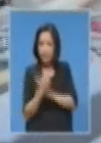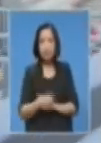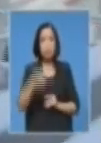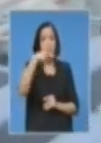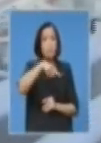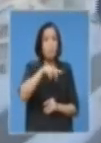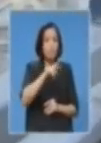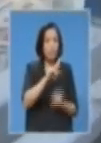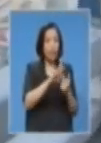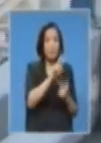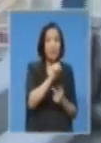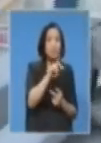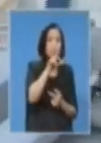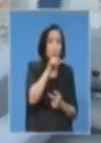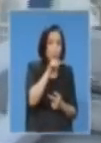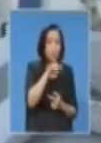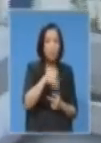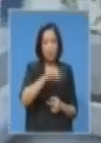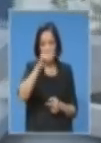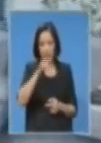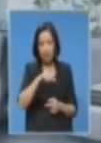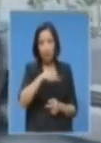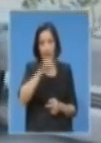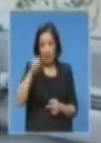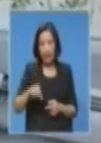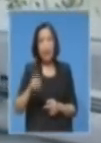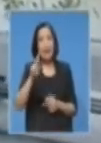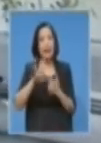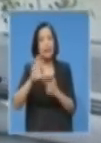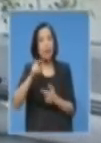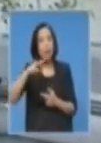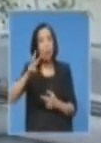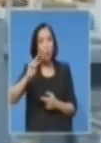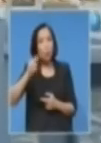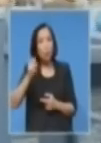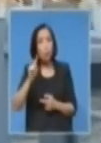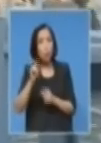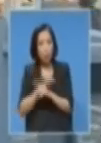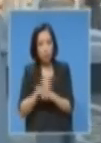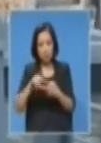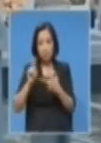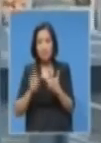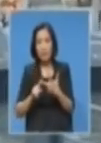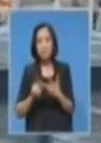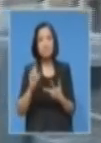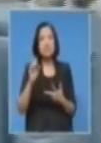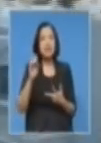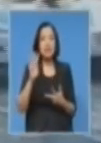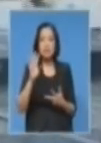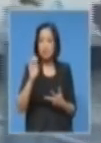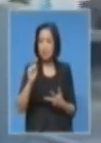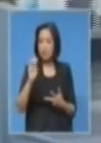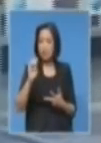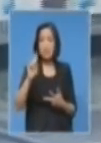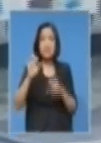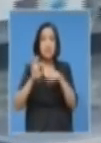กท่าเรือราชวงศ์แล้วก็ท่าเรือสีพยานะครับสามท่าเรือตรงนี้จะมีการปรับปรุงหลักการป